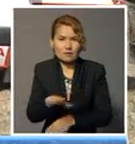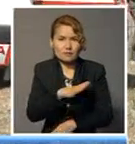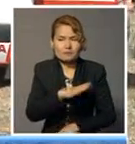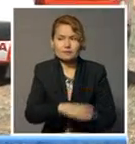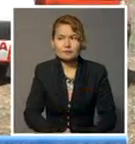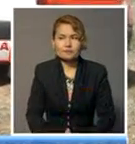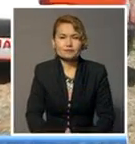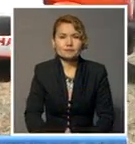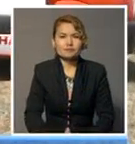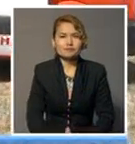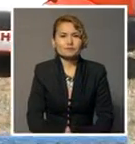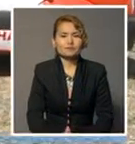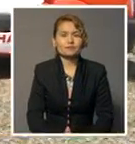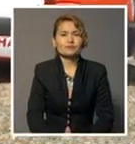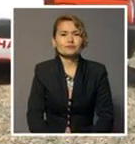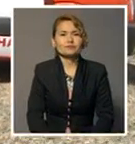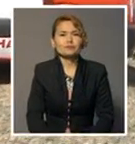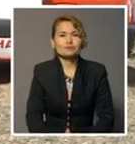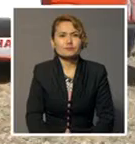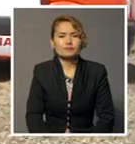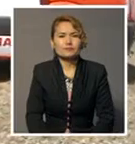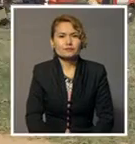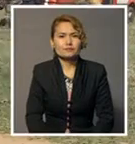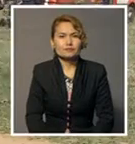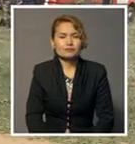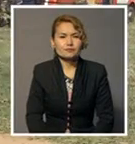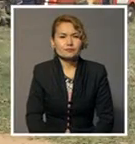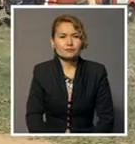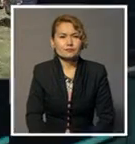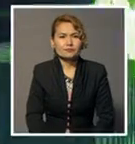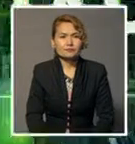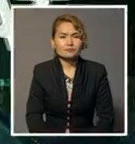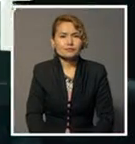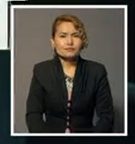дәлелдеді. Оңғар Алпысбайұлы, Еркінжан Керімжан, Қазақстан ұлттық телеарнасы.